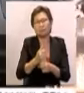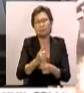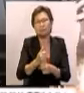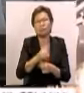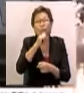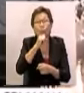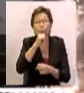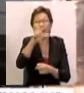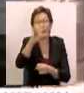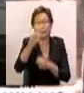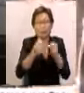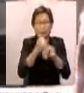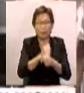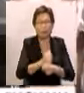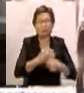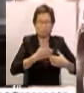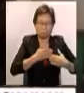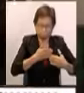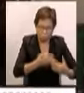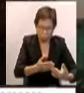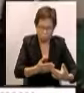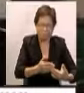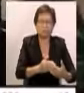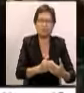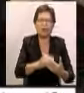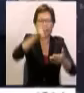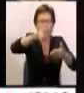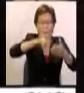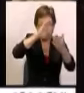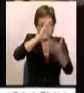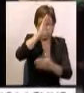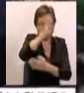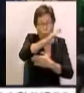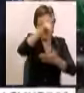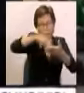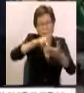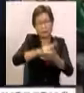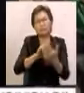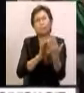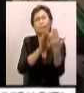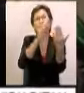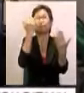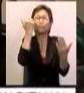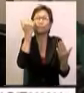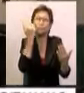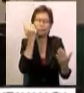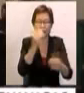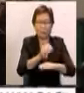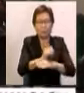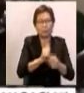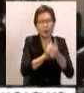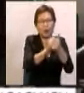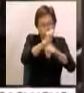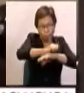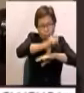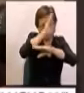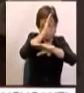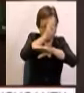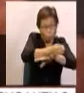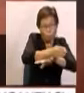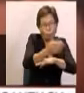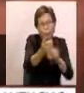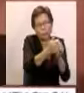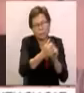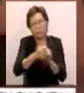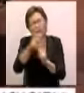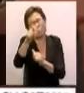itu selepas pertuduhan dibacakan di hadapan Magistrate Nor Arifin Hisham. Mengikut pertuduhan, mereka didakwa bersama-sama beberapa orang